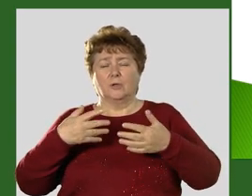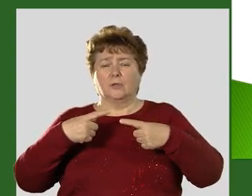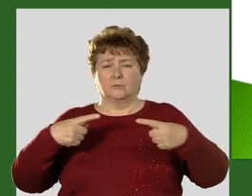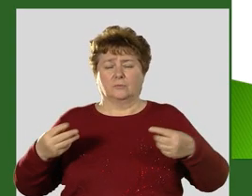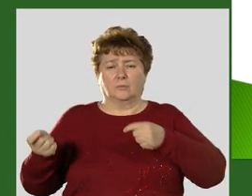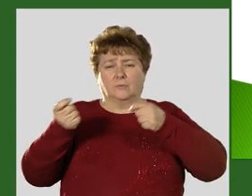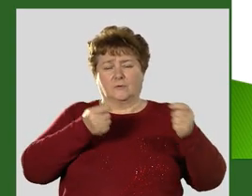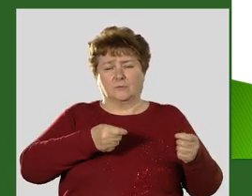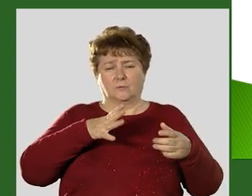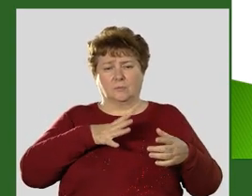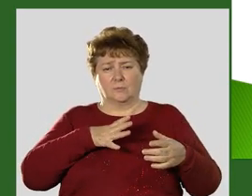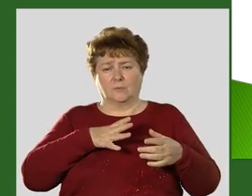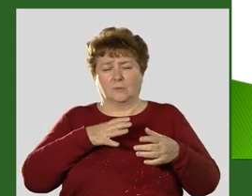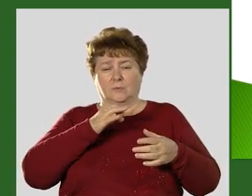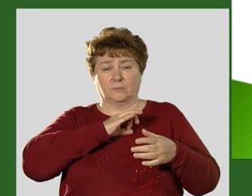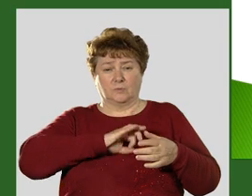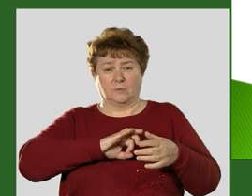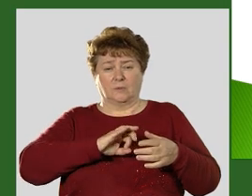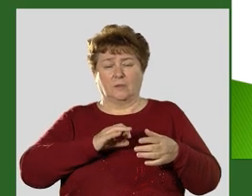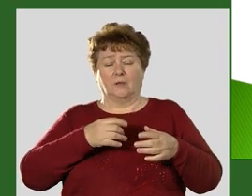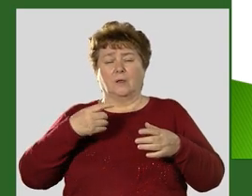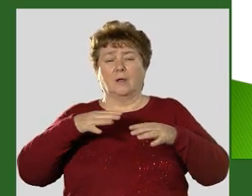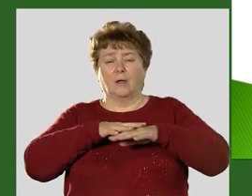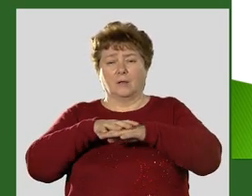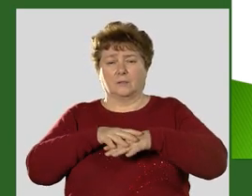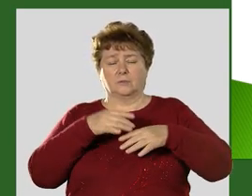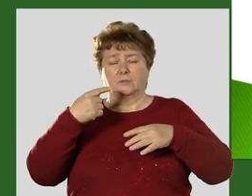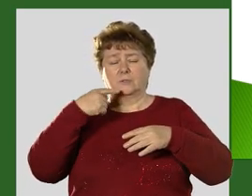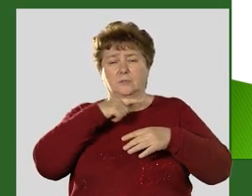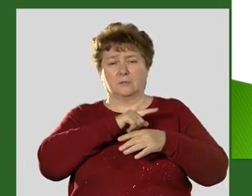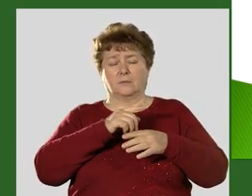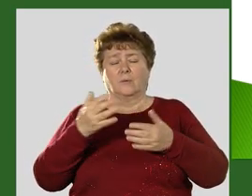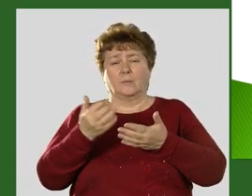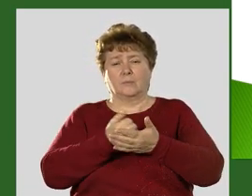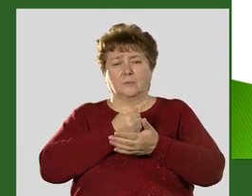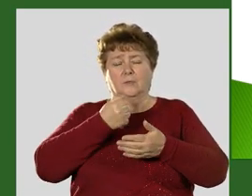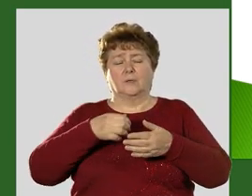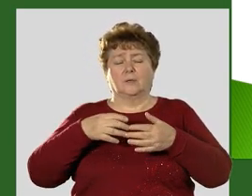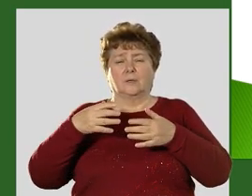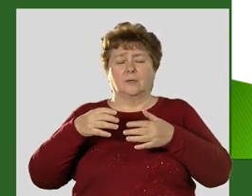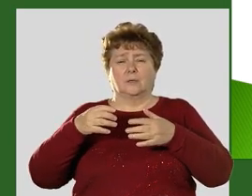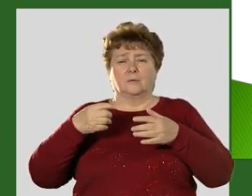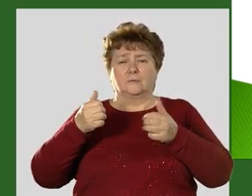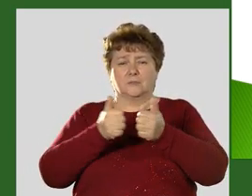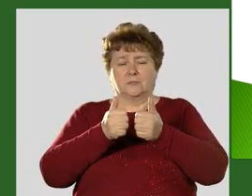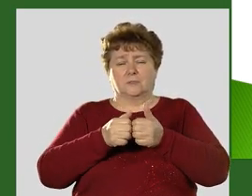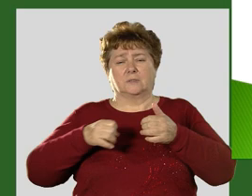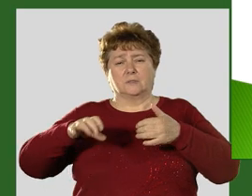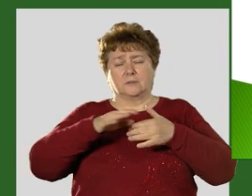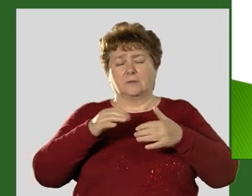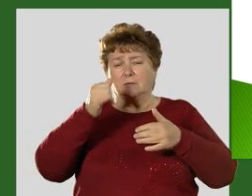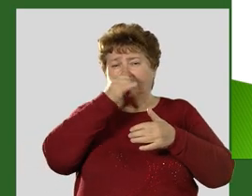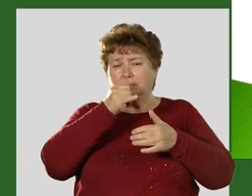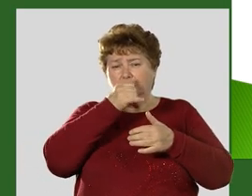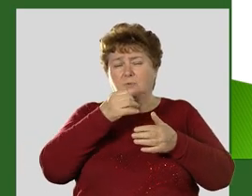привозное. В условиях рыночной экономики приобретение в соседних странах сырья не позволяло